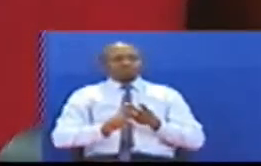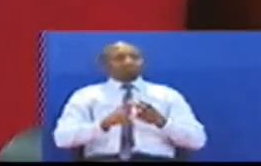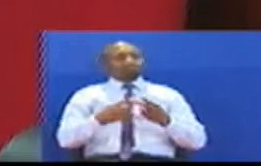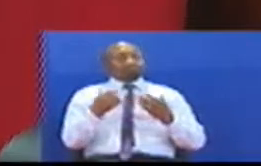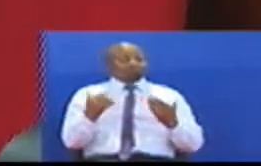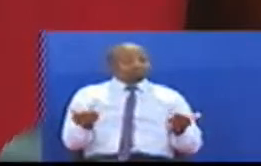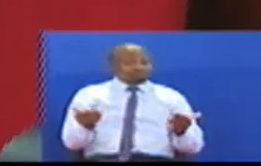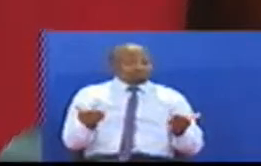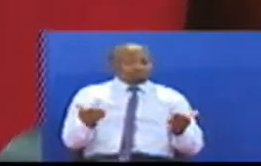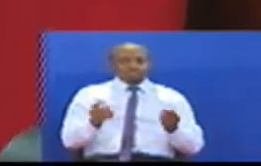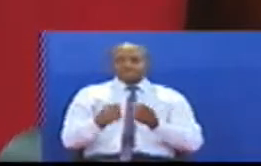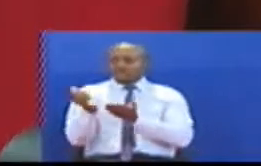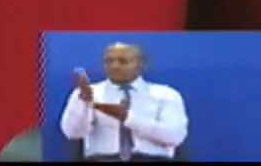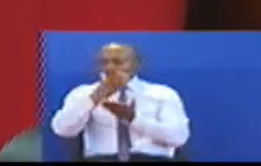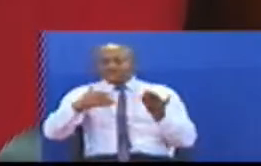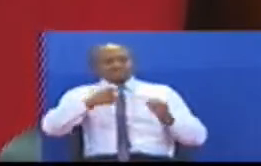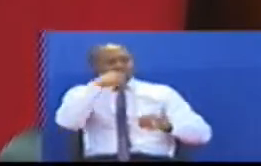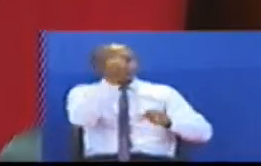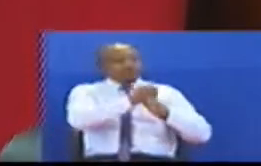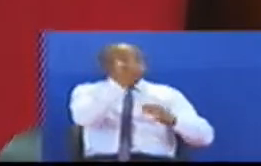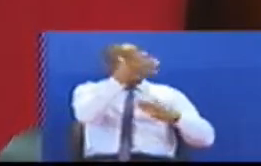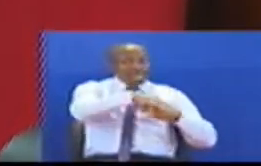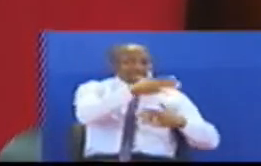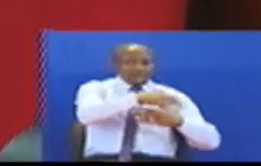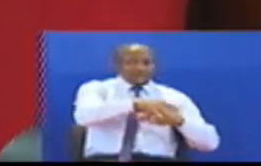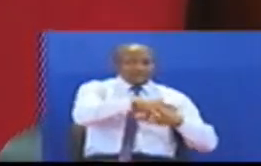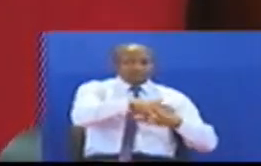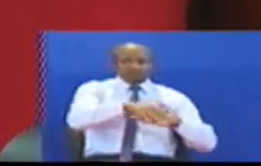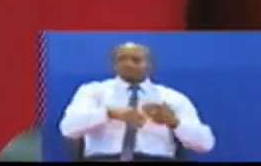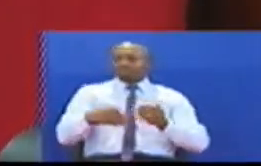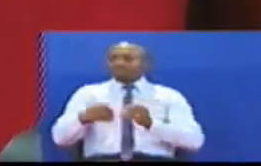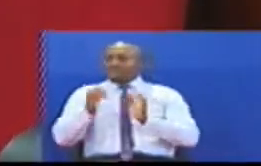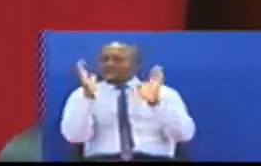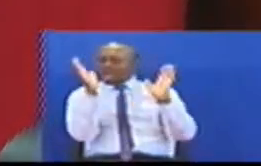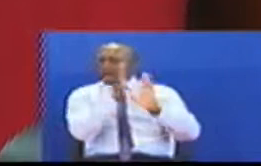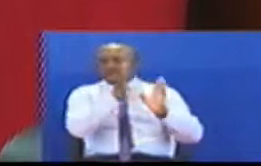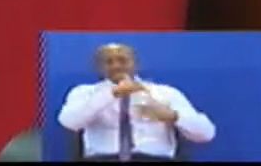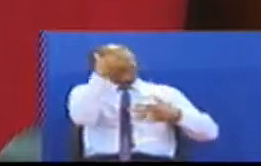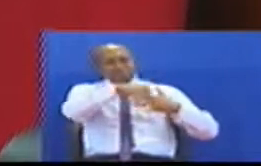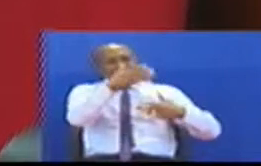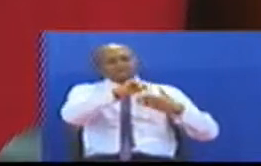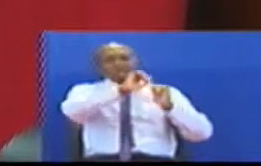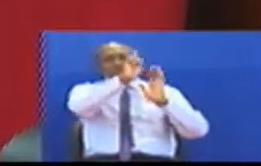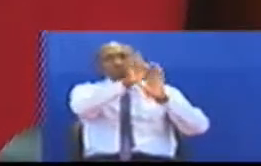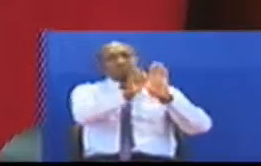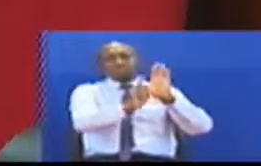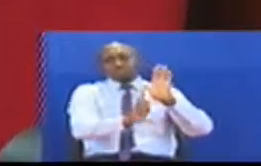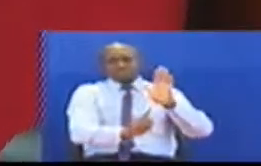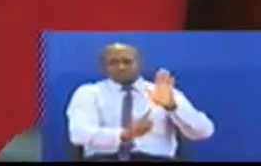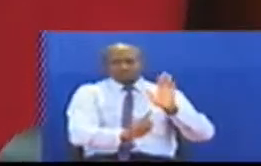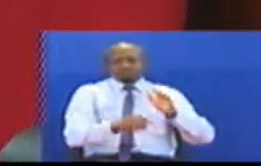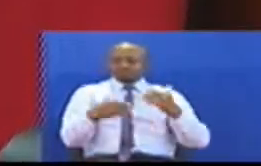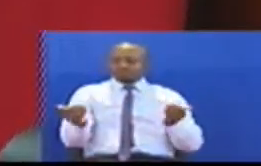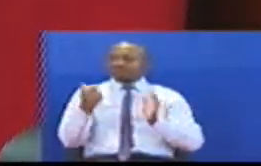umesababisha baadhi ya wafanyabiashara hali ya biashara zao kudorora. Nichukulie